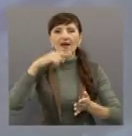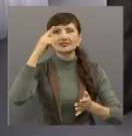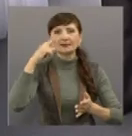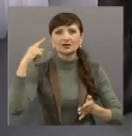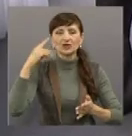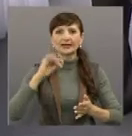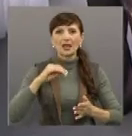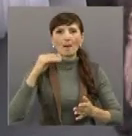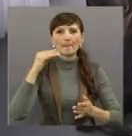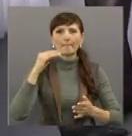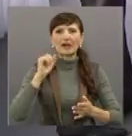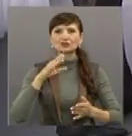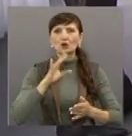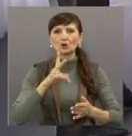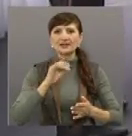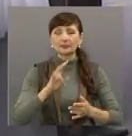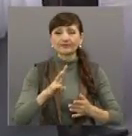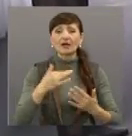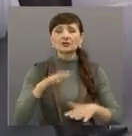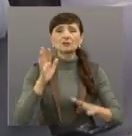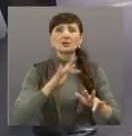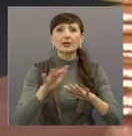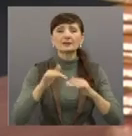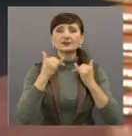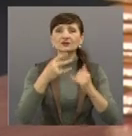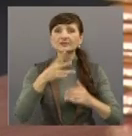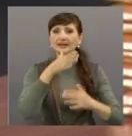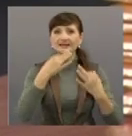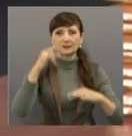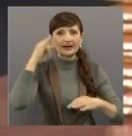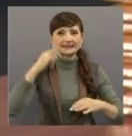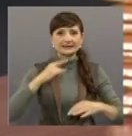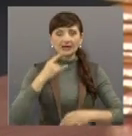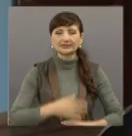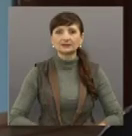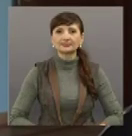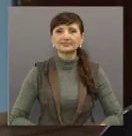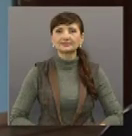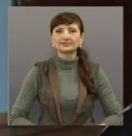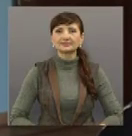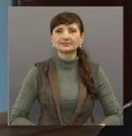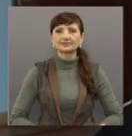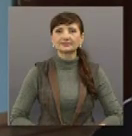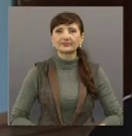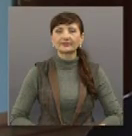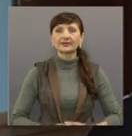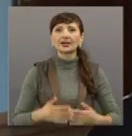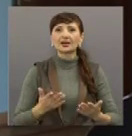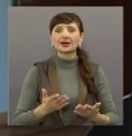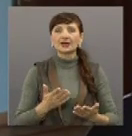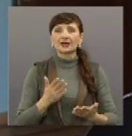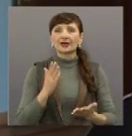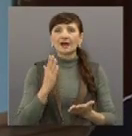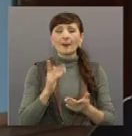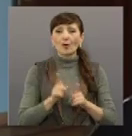Азербайджана и Башкортостана. Мероприятие посвящено 25-летию независимости страны. То есть идет какая-то